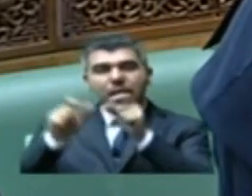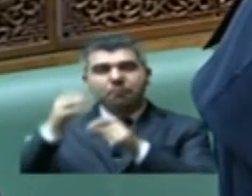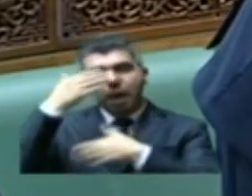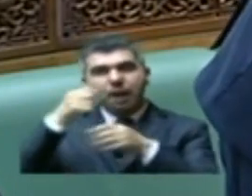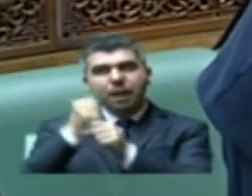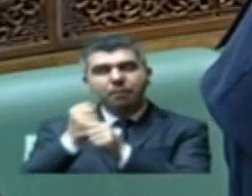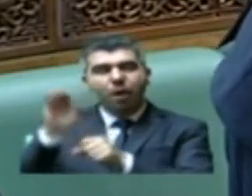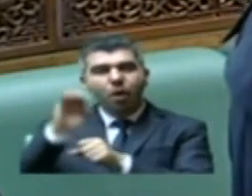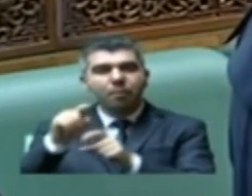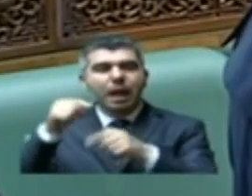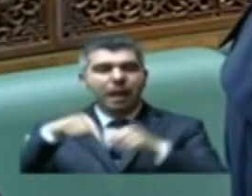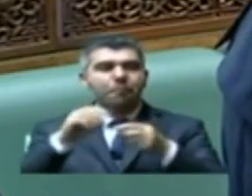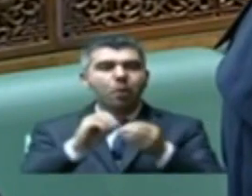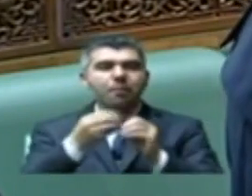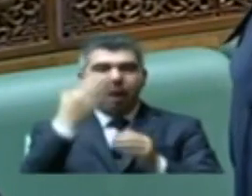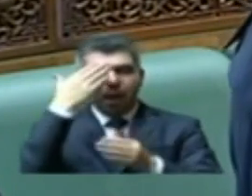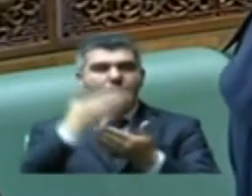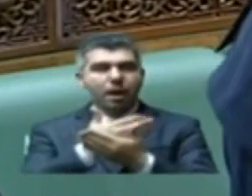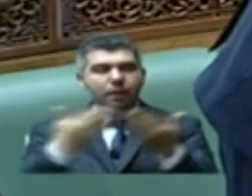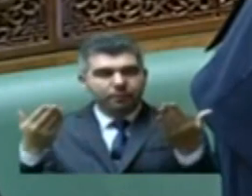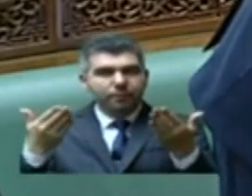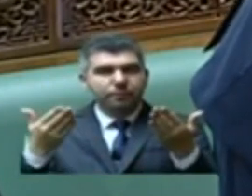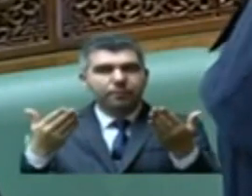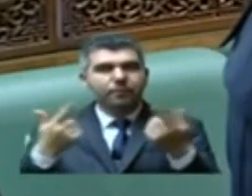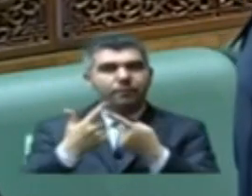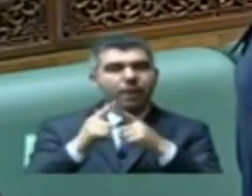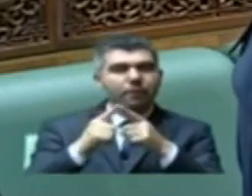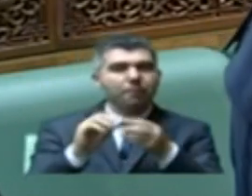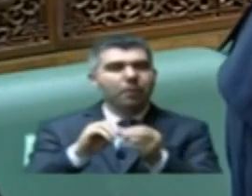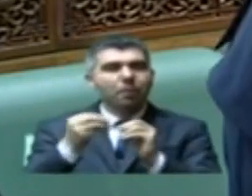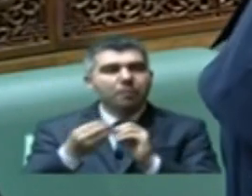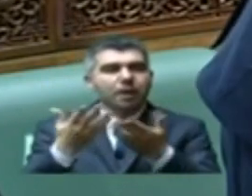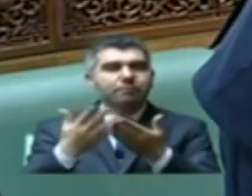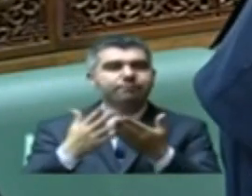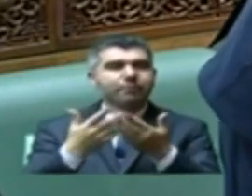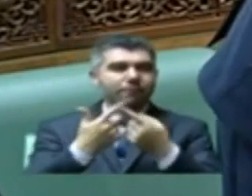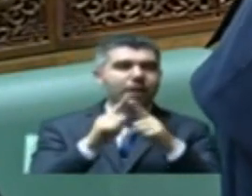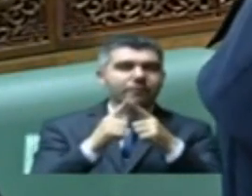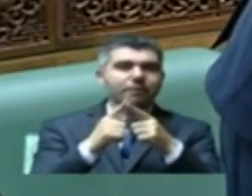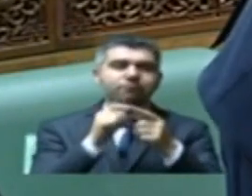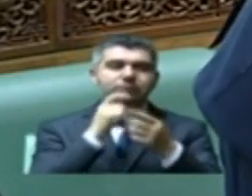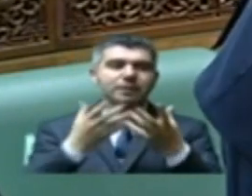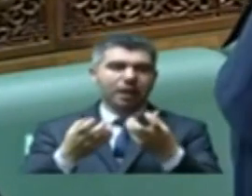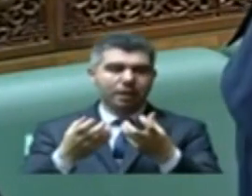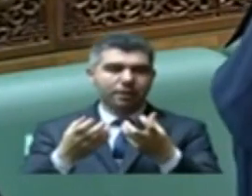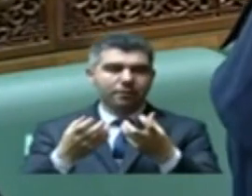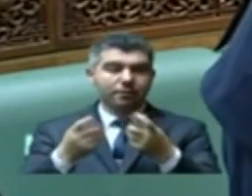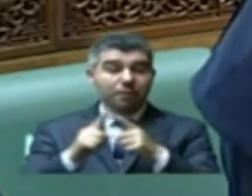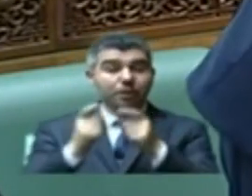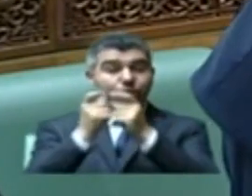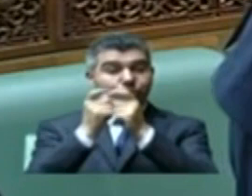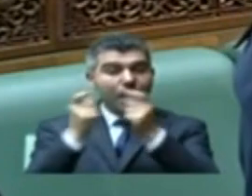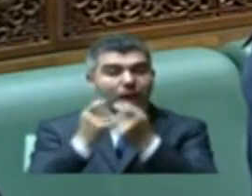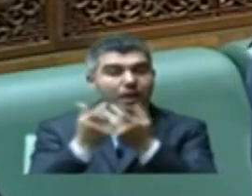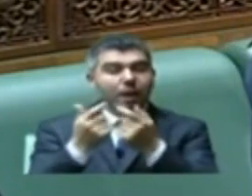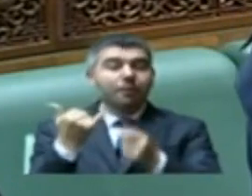يستثمروا، ولكن حتى داك الشيء العقار اللي كيستثمروا فيه راه احيانا كيتوقع لهم فيه مشاكل وكاين ترامي عليه الى غير ذلك. ولكن على الاقل بالنسبه للاستثمار المنتج